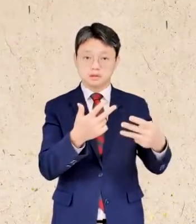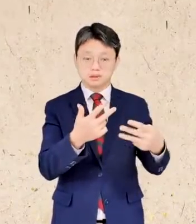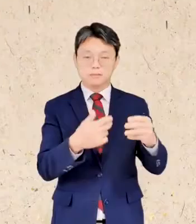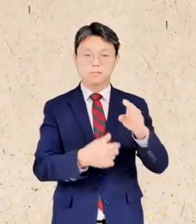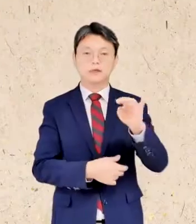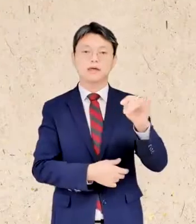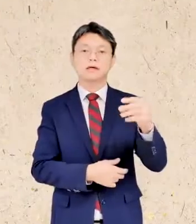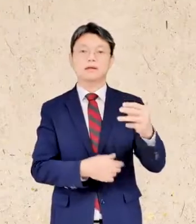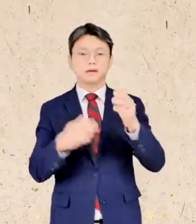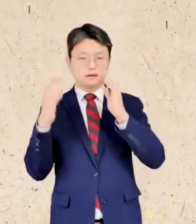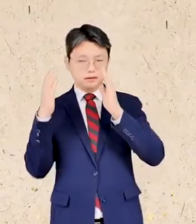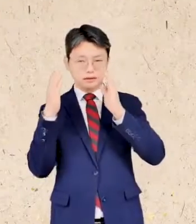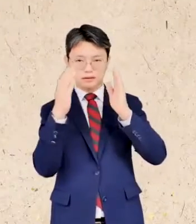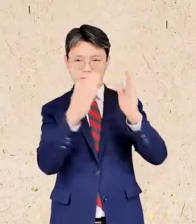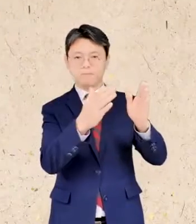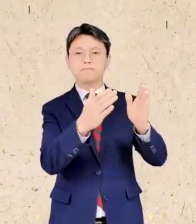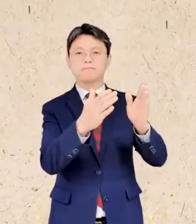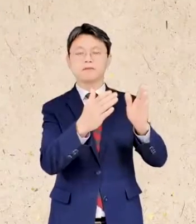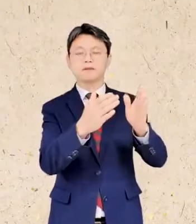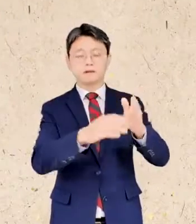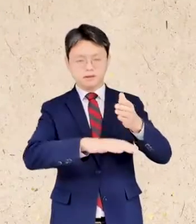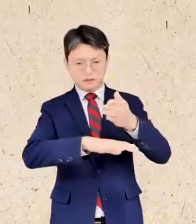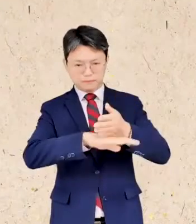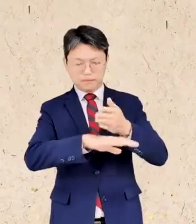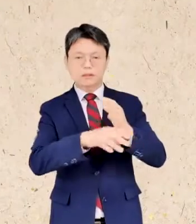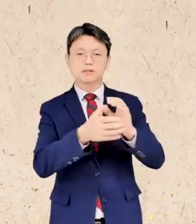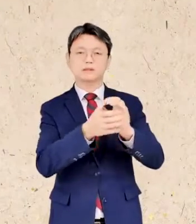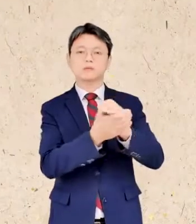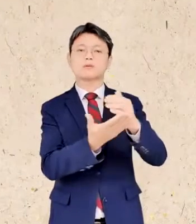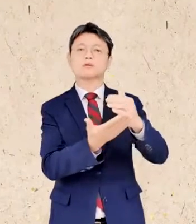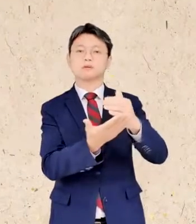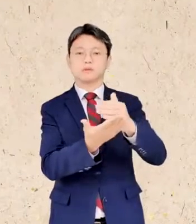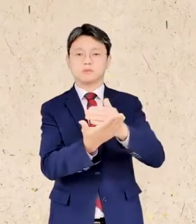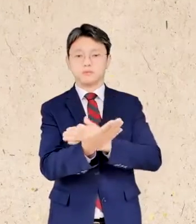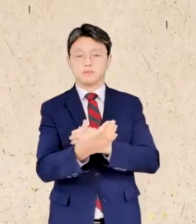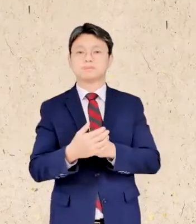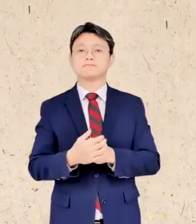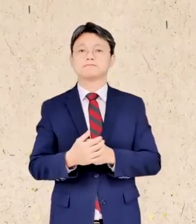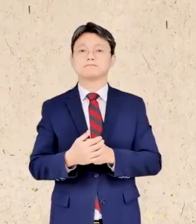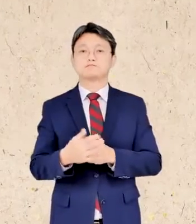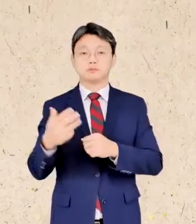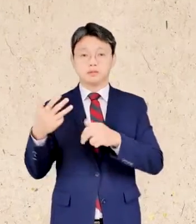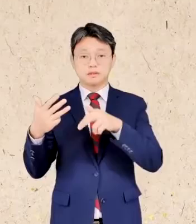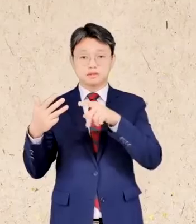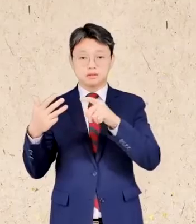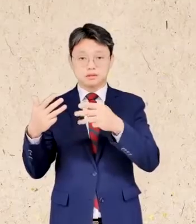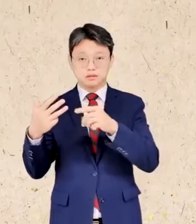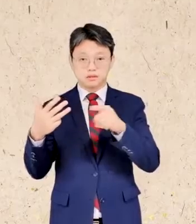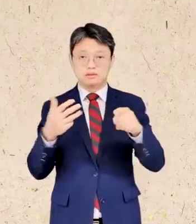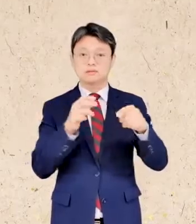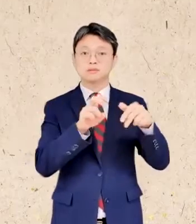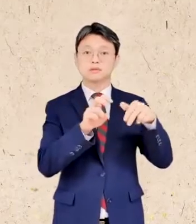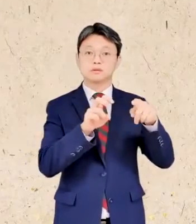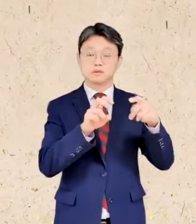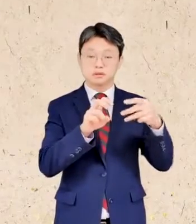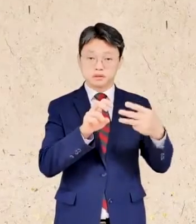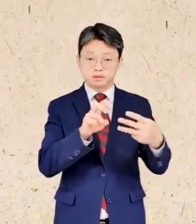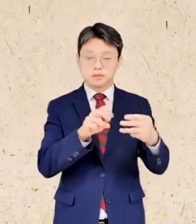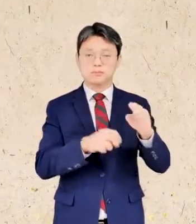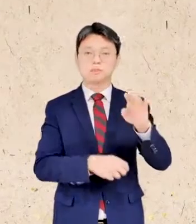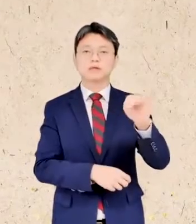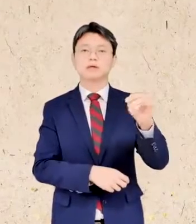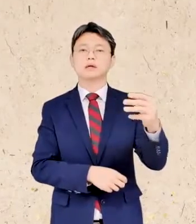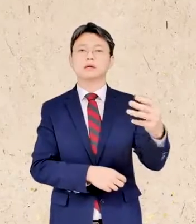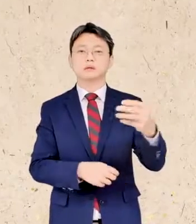4절부터 7절까지는요, 빌레몬을 향해서 감사와 기도의 내용을 말하고 있습니다. 또한 세 번째